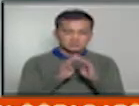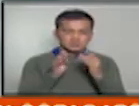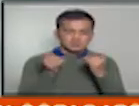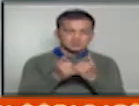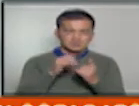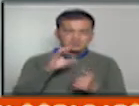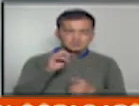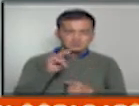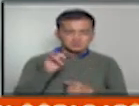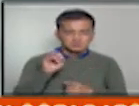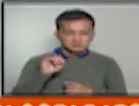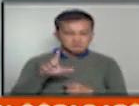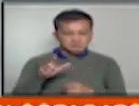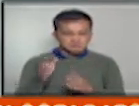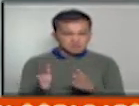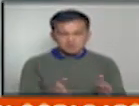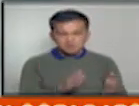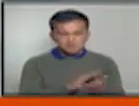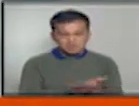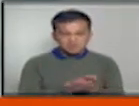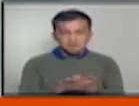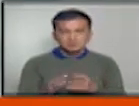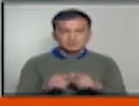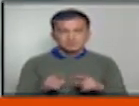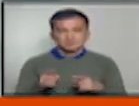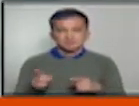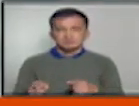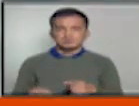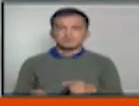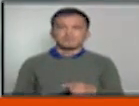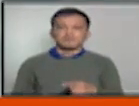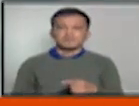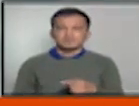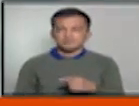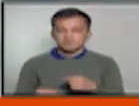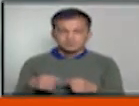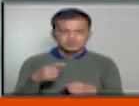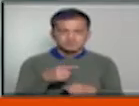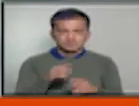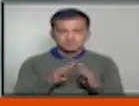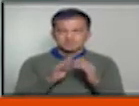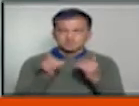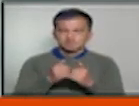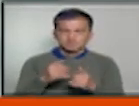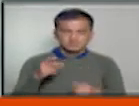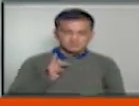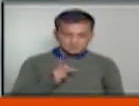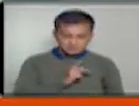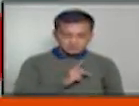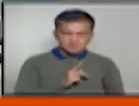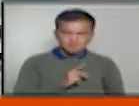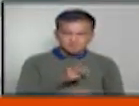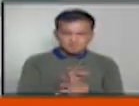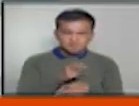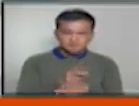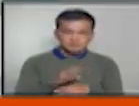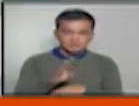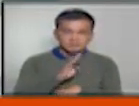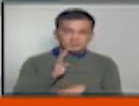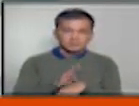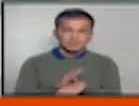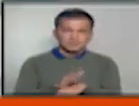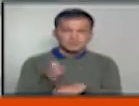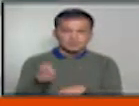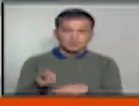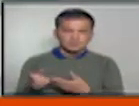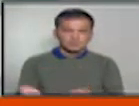council. Naayos naman po. Ang in-order ko sa aking barangay kagawad saka sa bantay bayan, dalhin